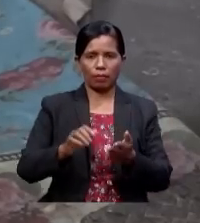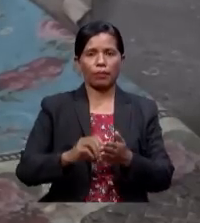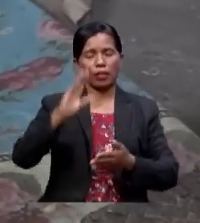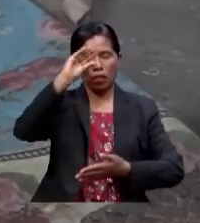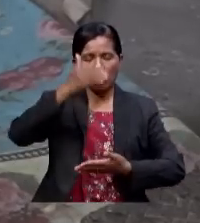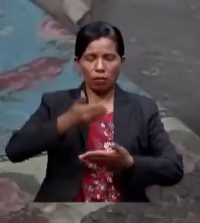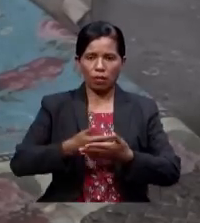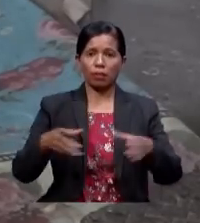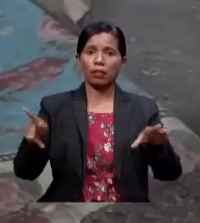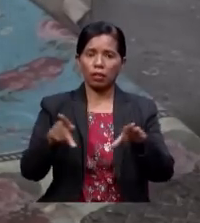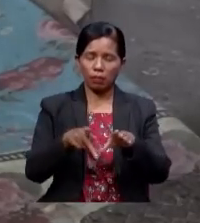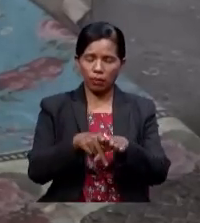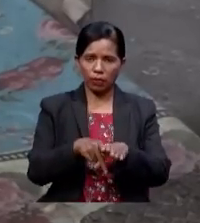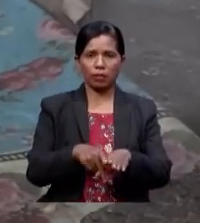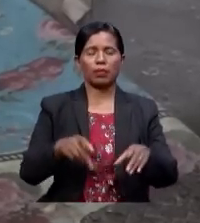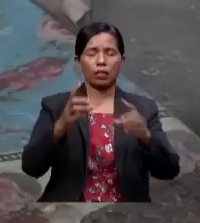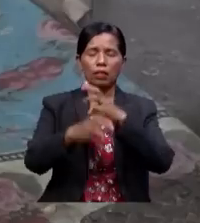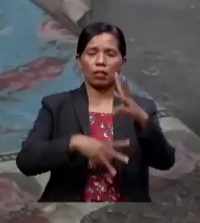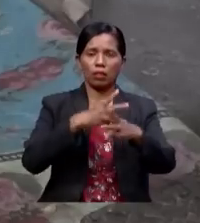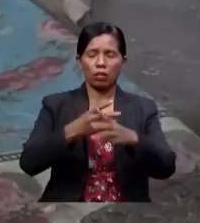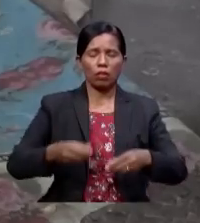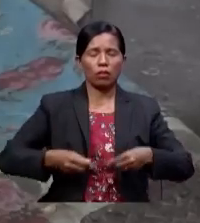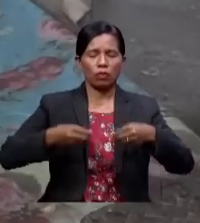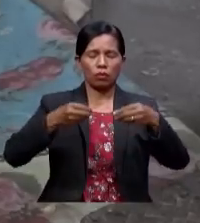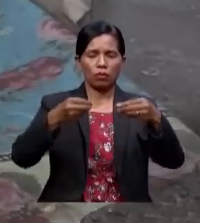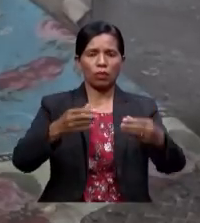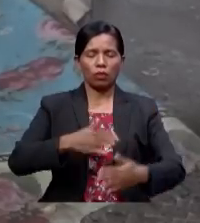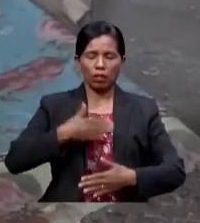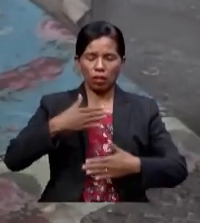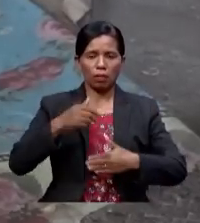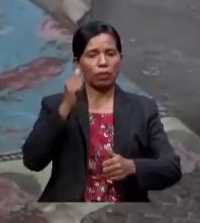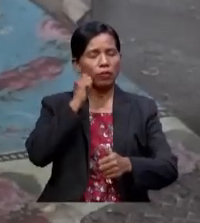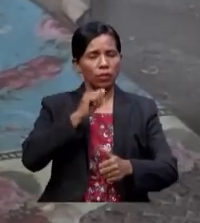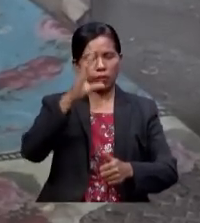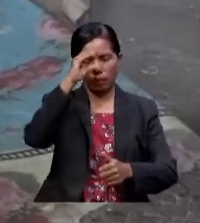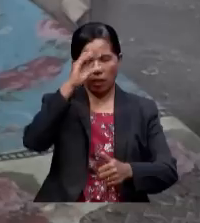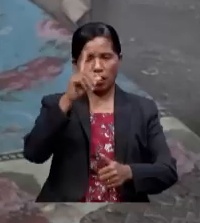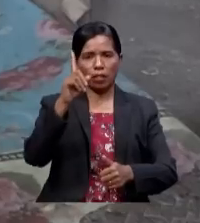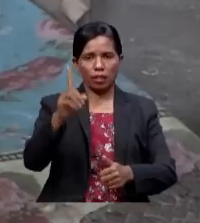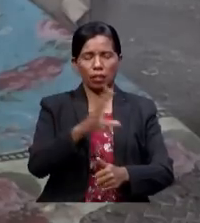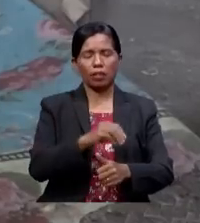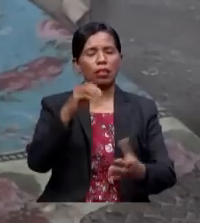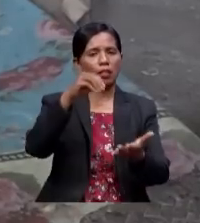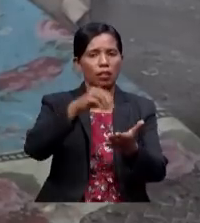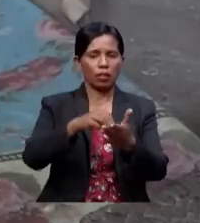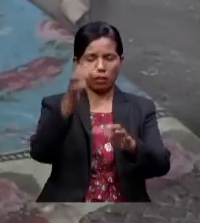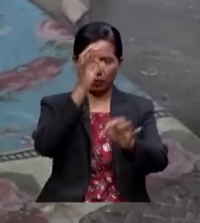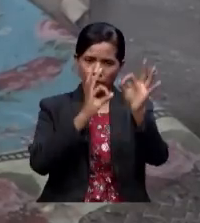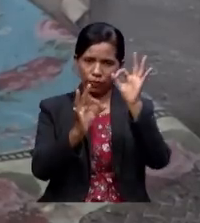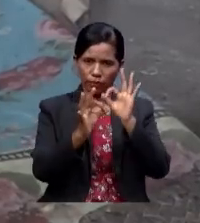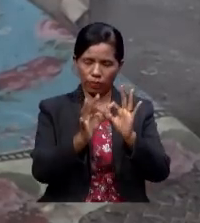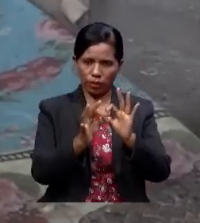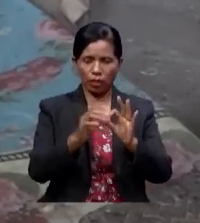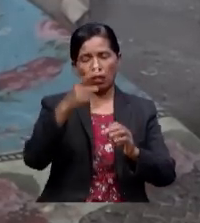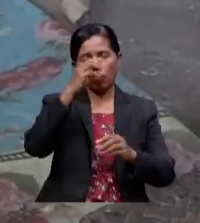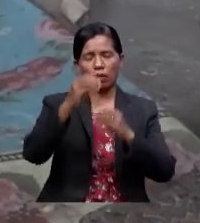ni presensa ya mundu fok solok kleam ba feto no mani ida, atu sira bele tau esperansa ba. Katak, uang